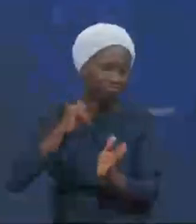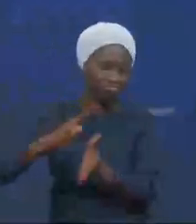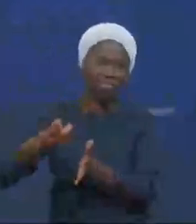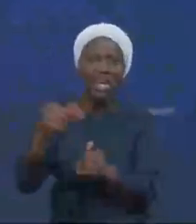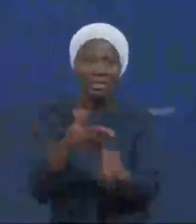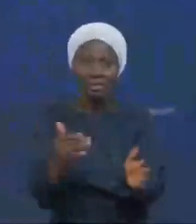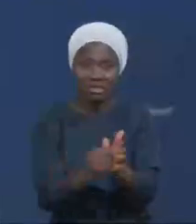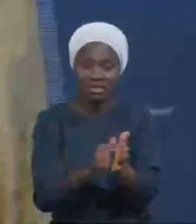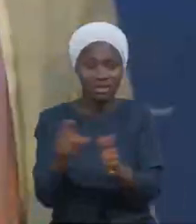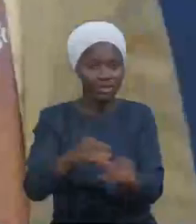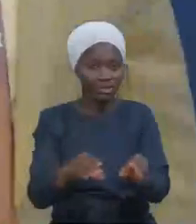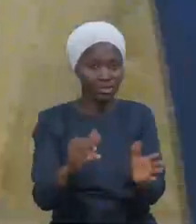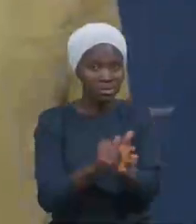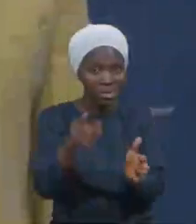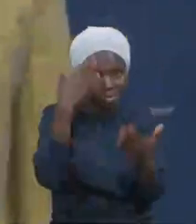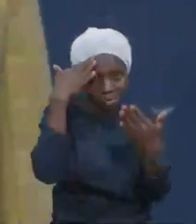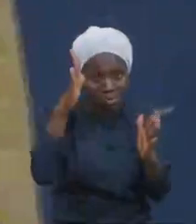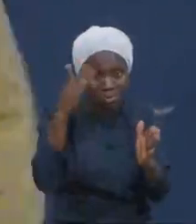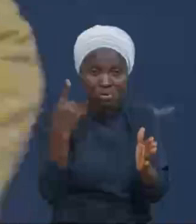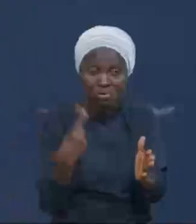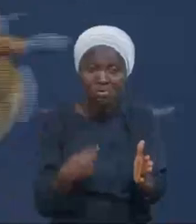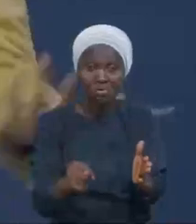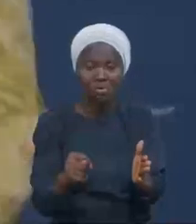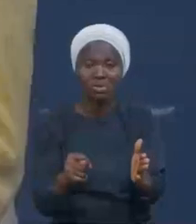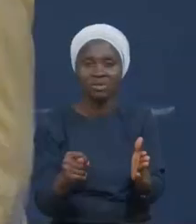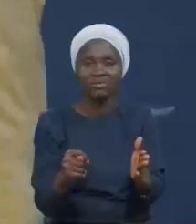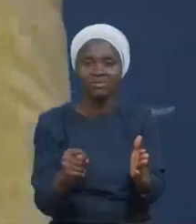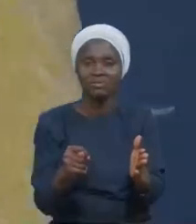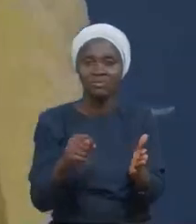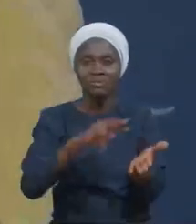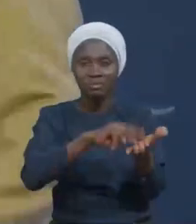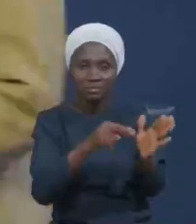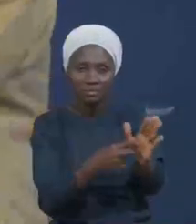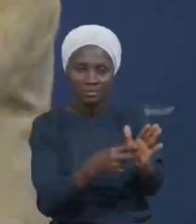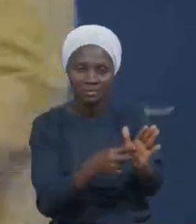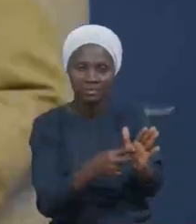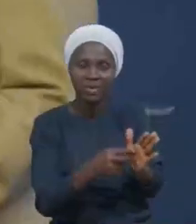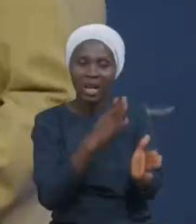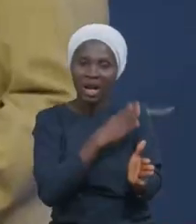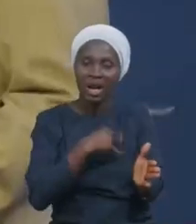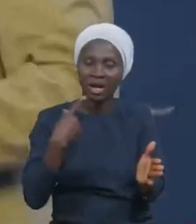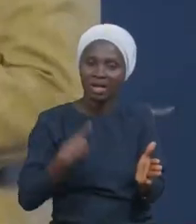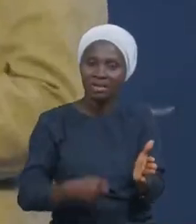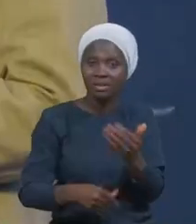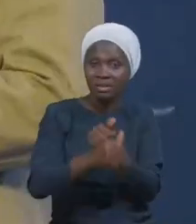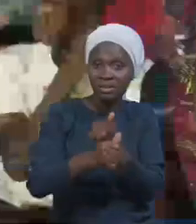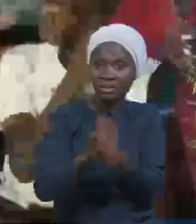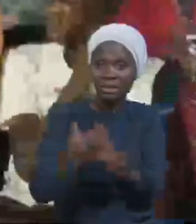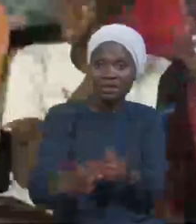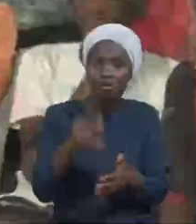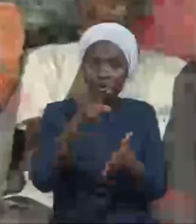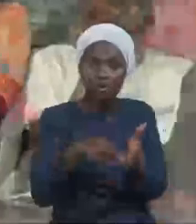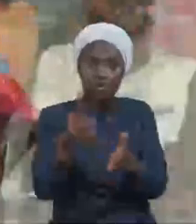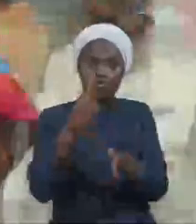sans connaître le coût de ce que tu faisais, tu ne connaissais pas la conséquence de ce que tu semais, tu ne connaissais